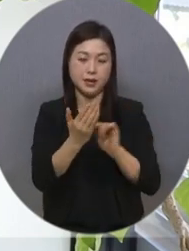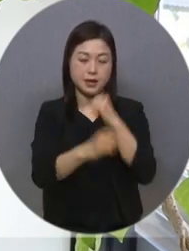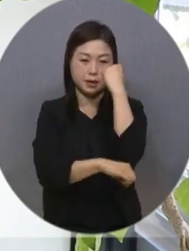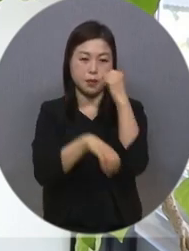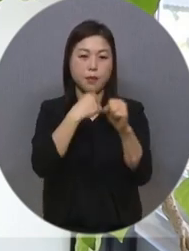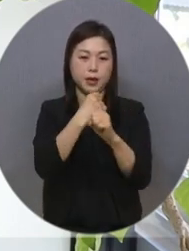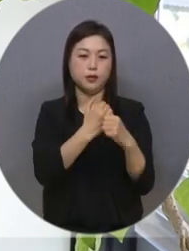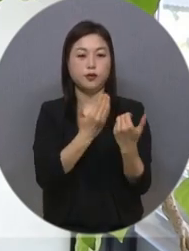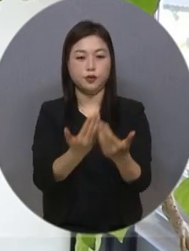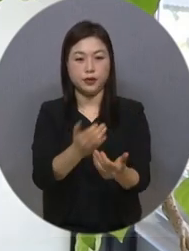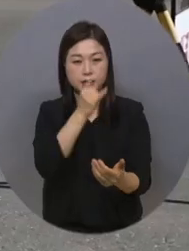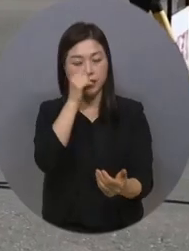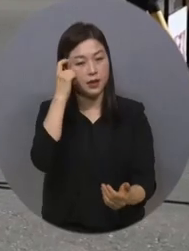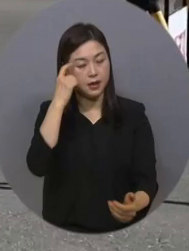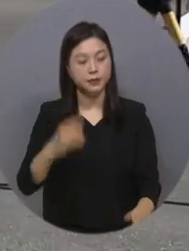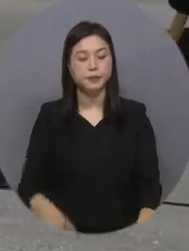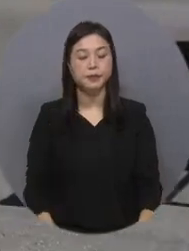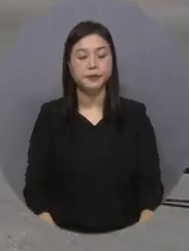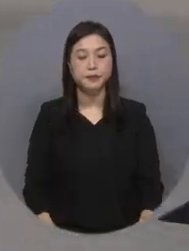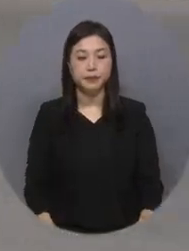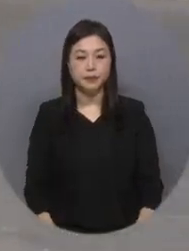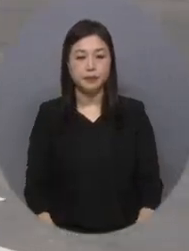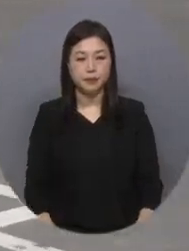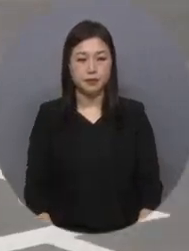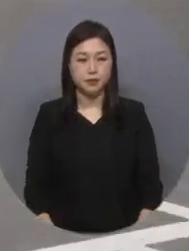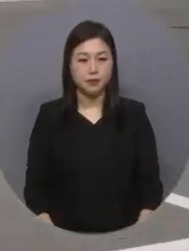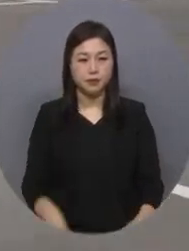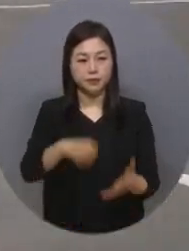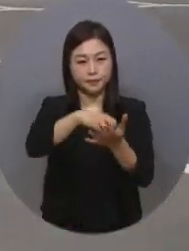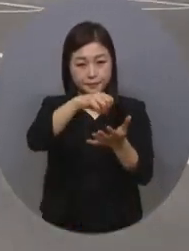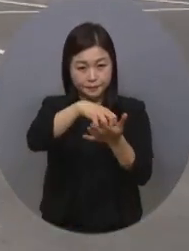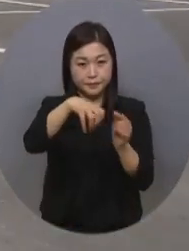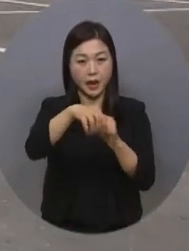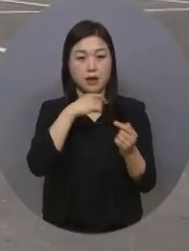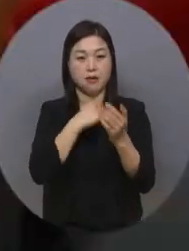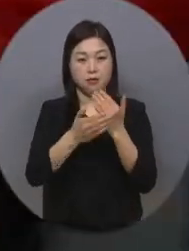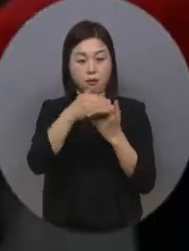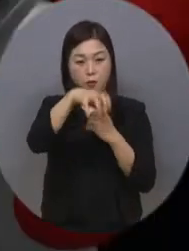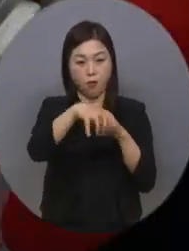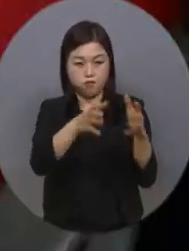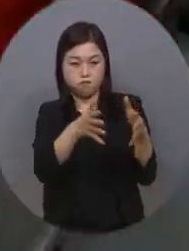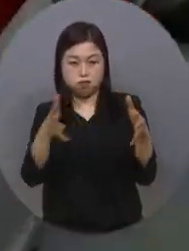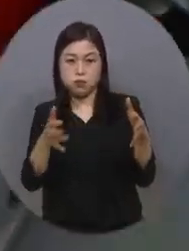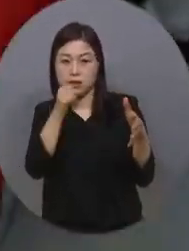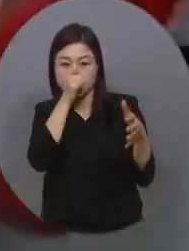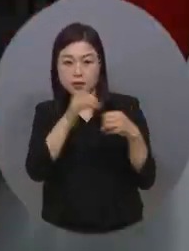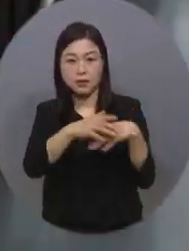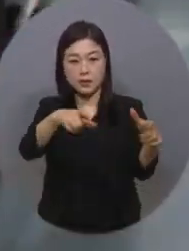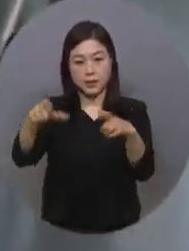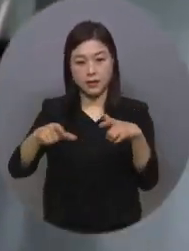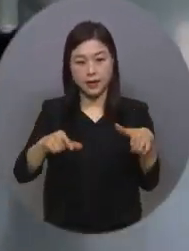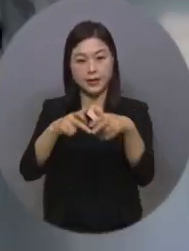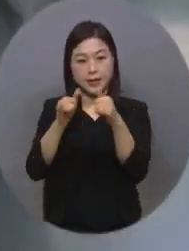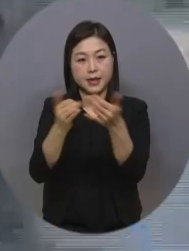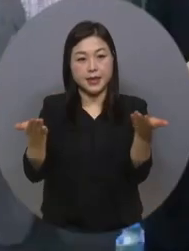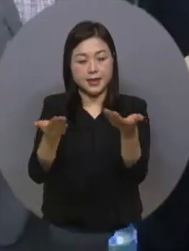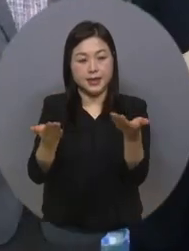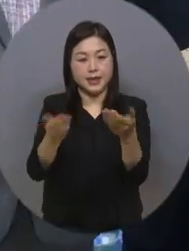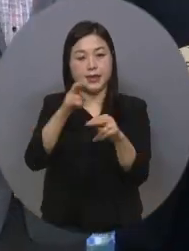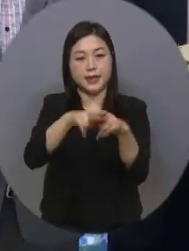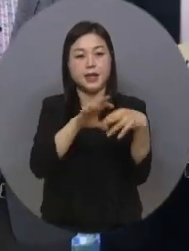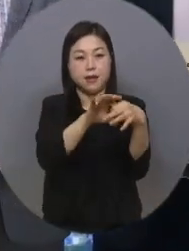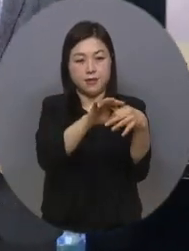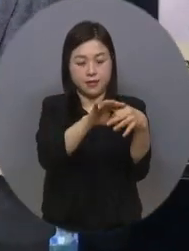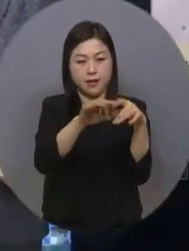된다고 생각합니다. 올해는 재과제빵 체험장 증축이 진행될 예정이라 지역 내 장애인들의 일자리 연계와